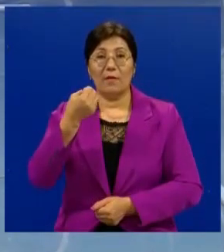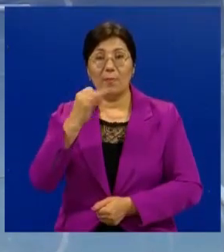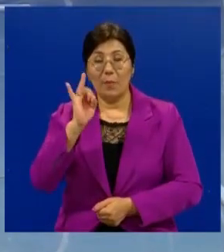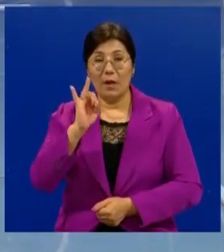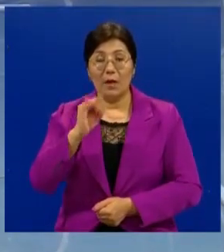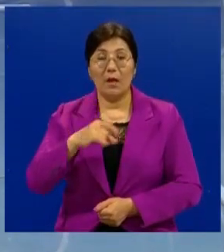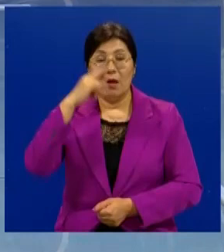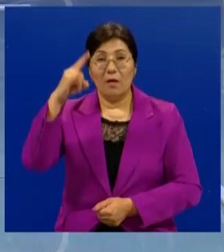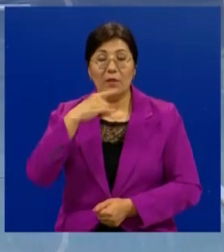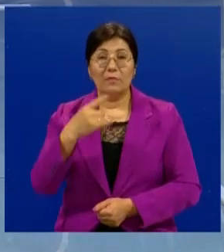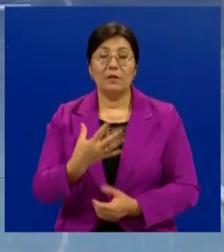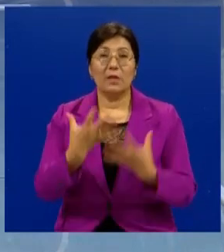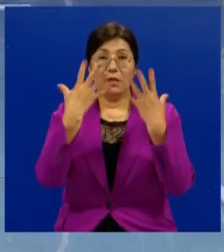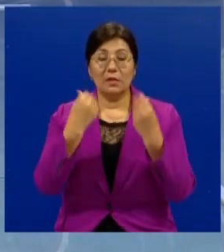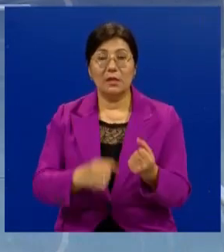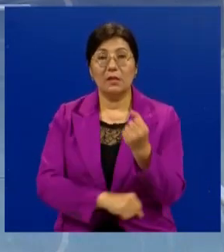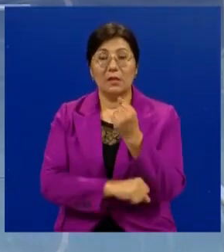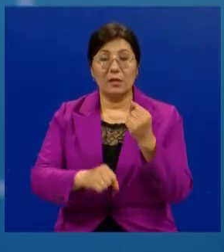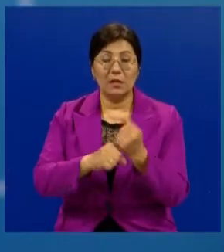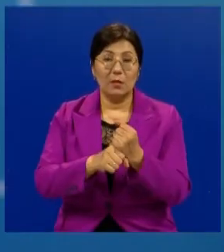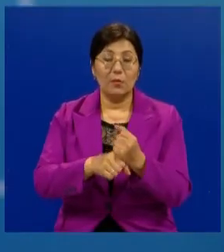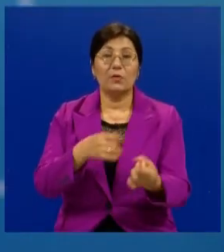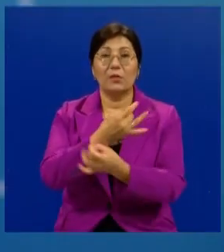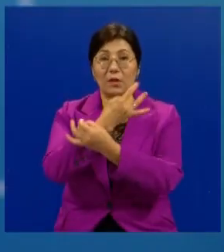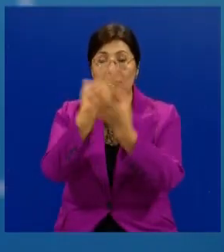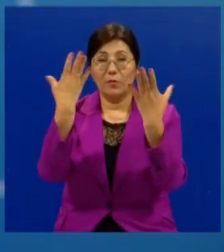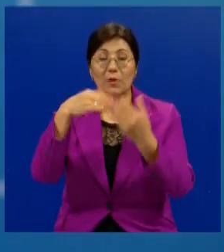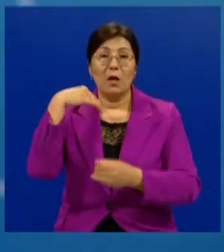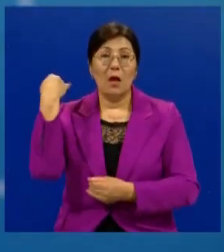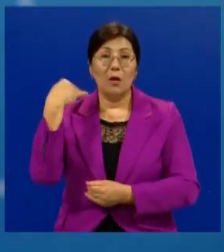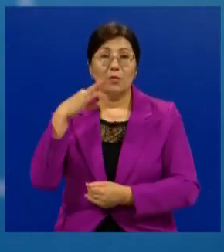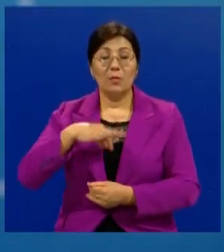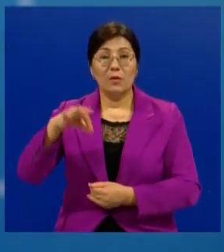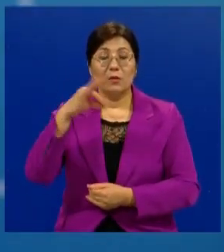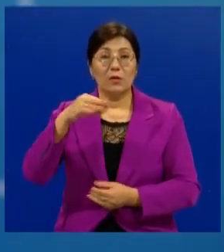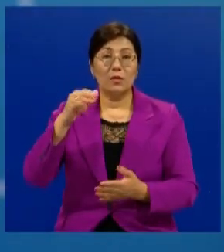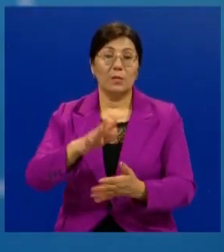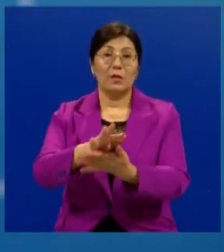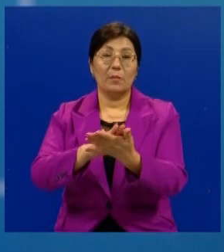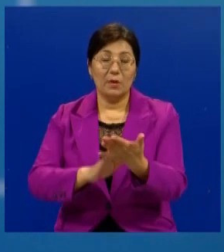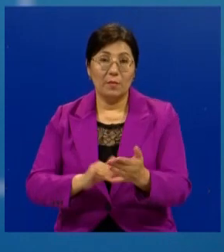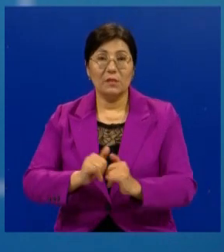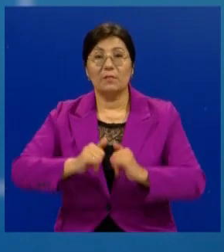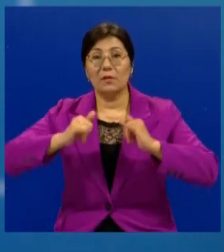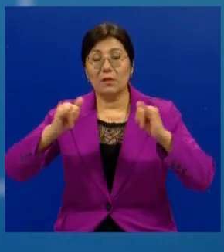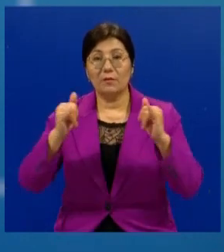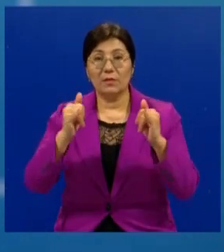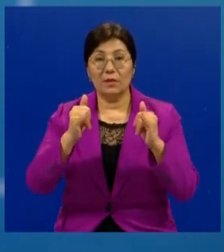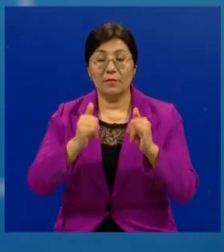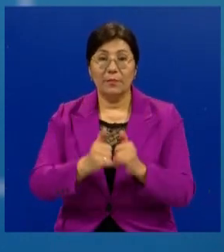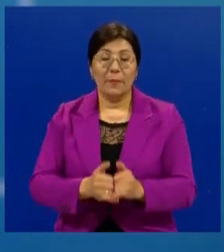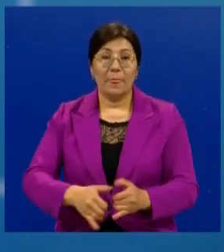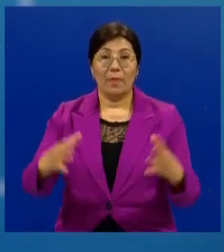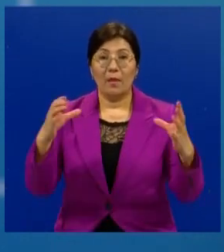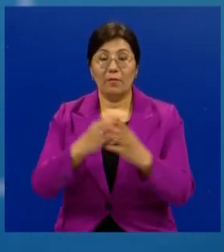отмечается День работников культуры и искусства. Актюбинская область вносила и продолжает вносить весомый вклад в развитие